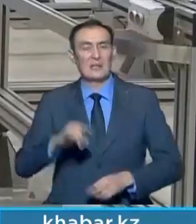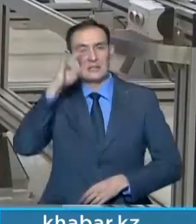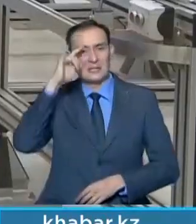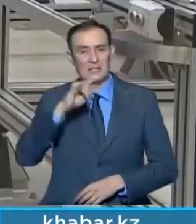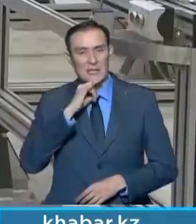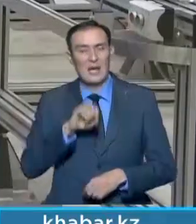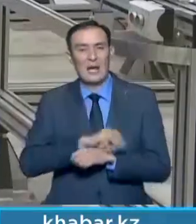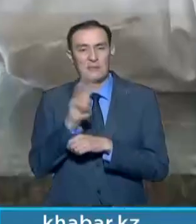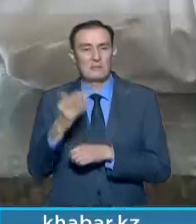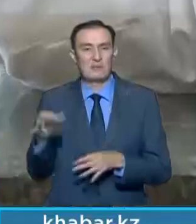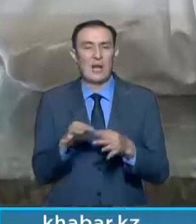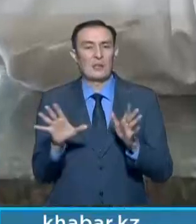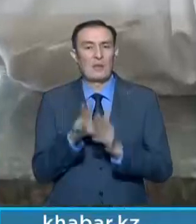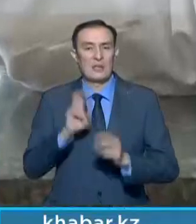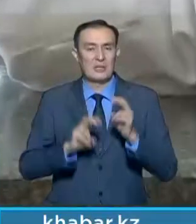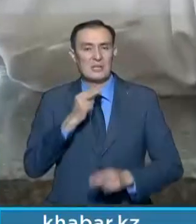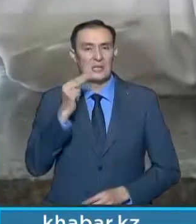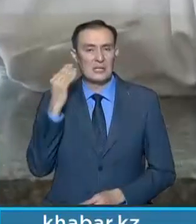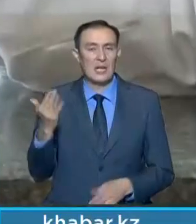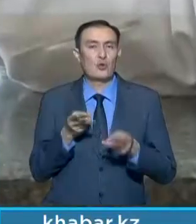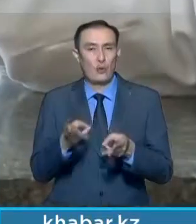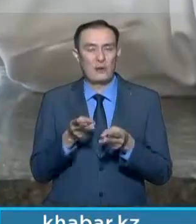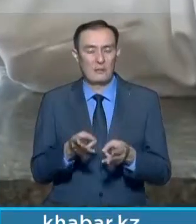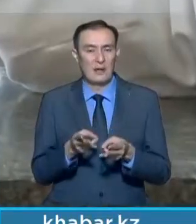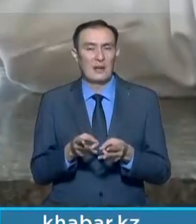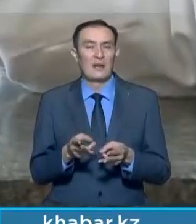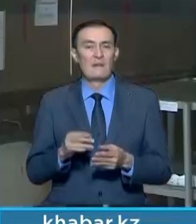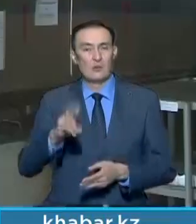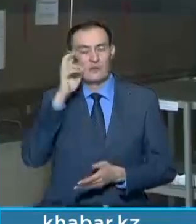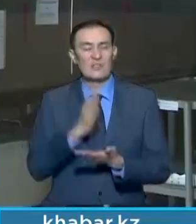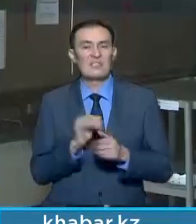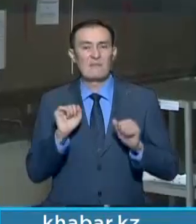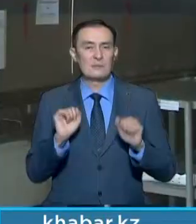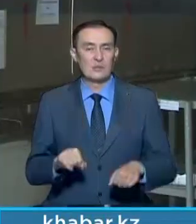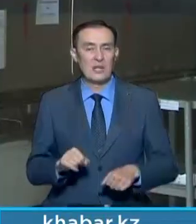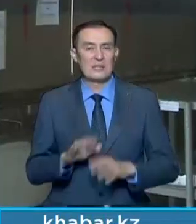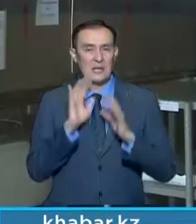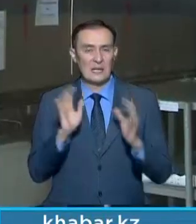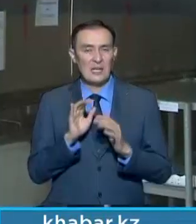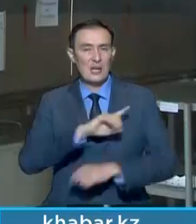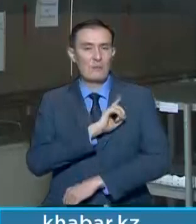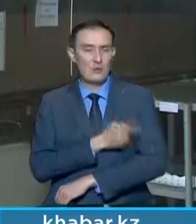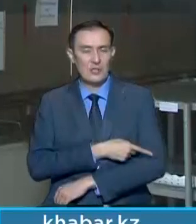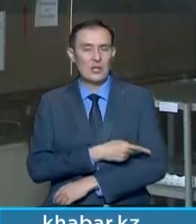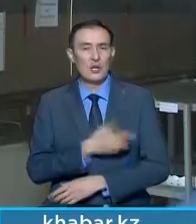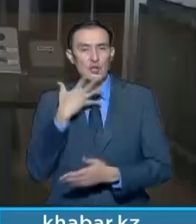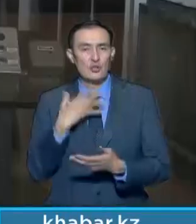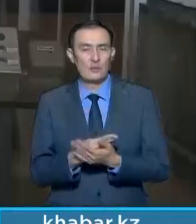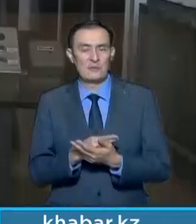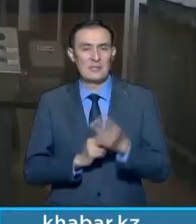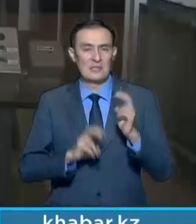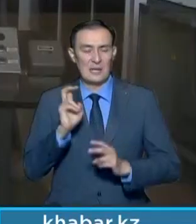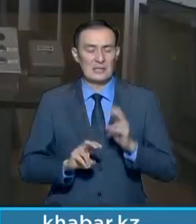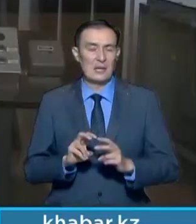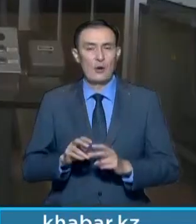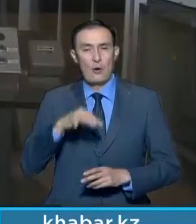Казахстан снабжает атомную энергетику поднебесным топливом. В стране есть возможности для поддержания мощности собственной